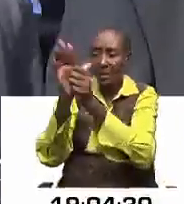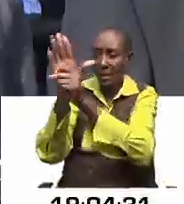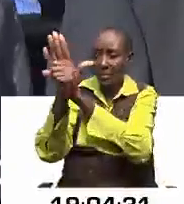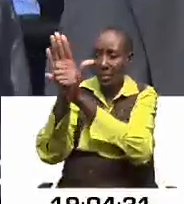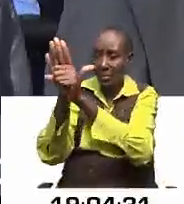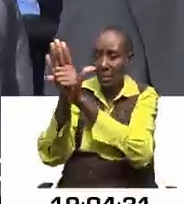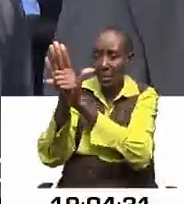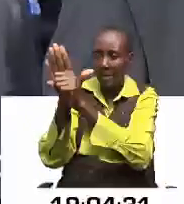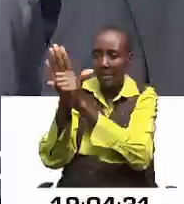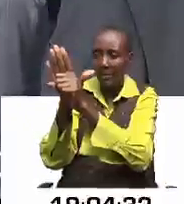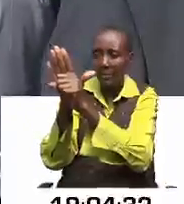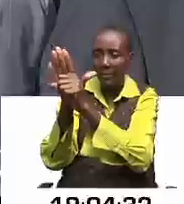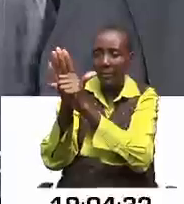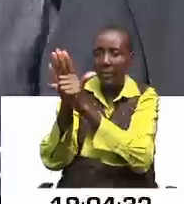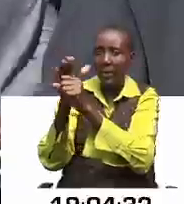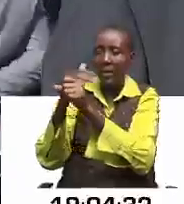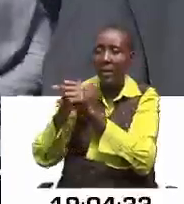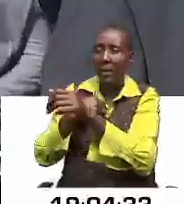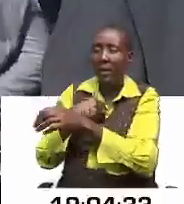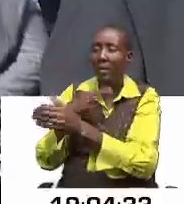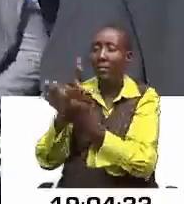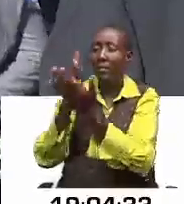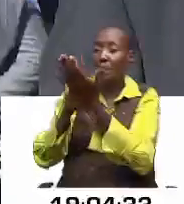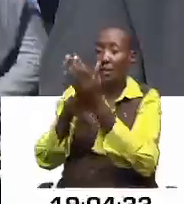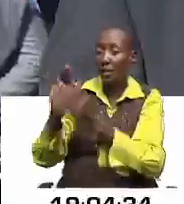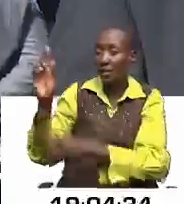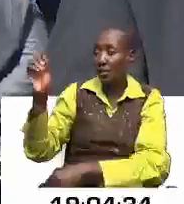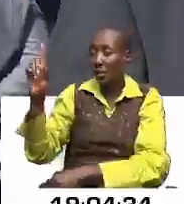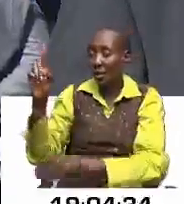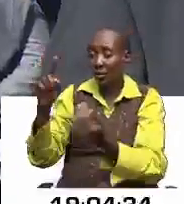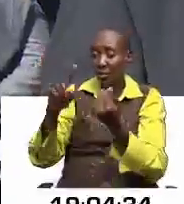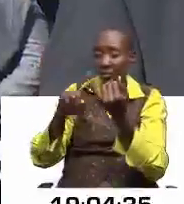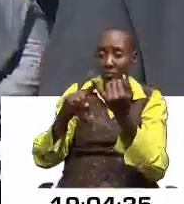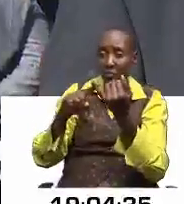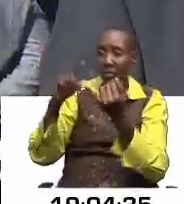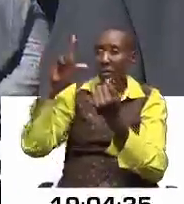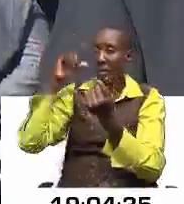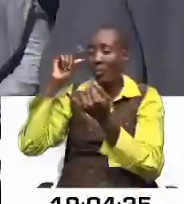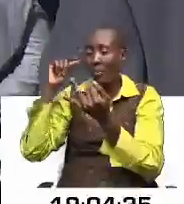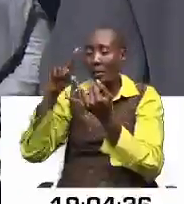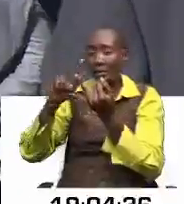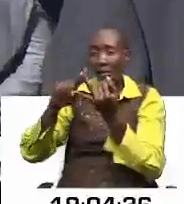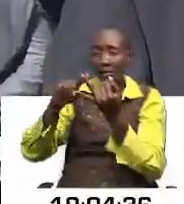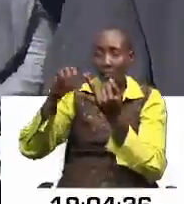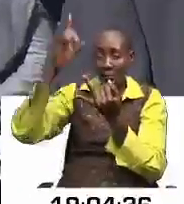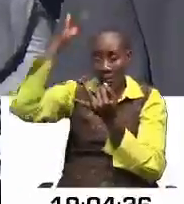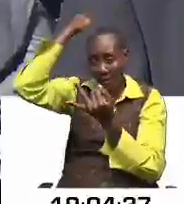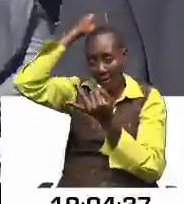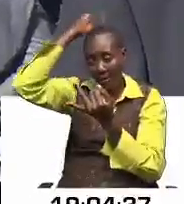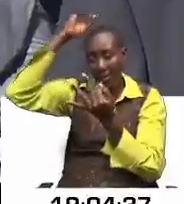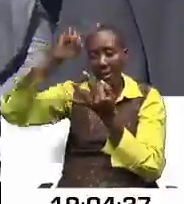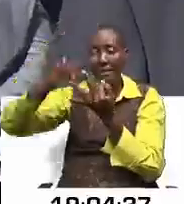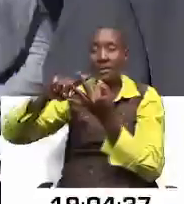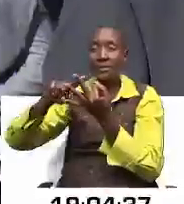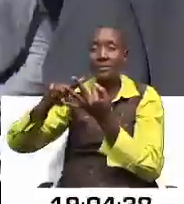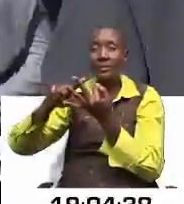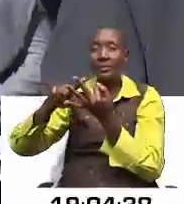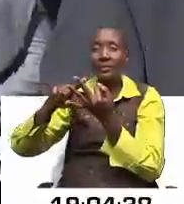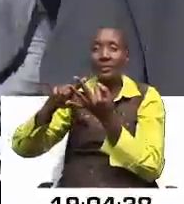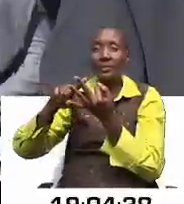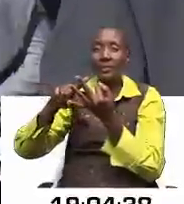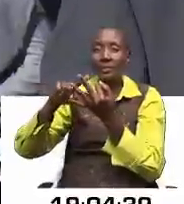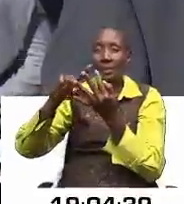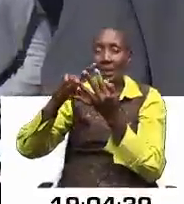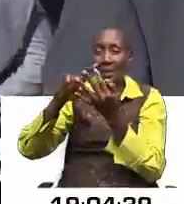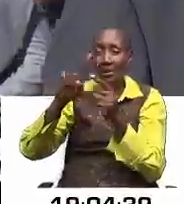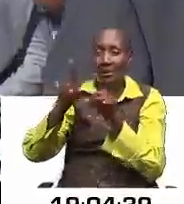wawakilishi wa Nairobi, kuna wawakilishi wa Pwani, kuna wawakilishi wa mashambani, na pia kuna wawakilishi